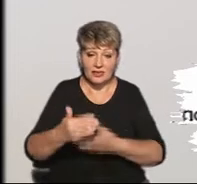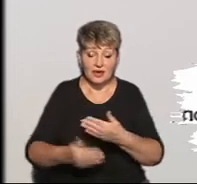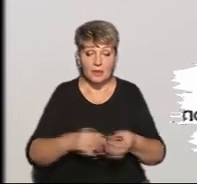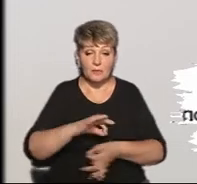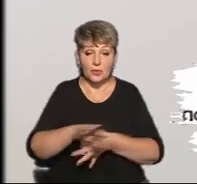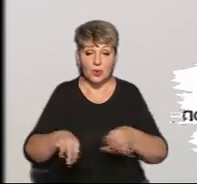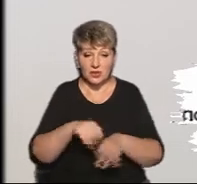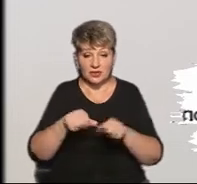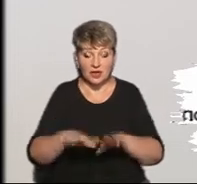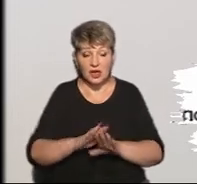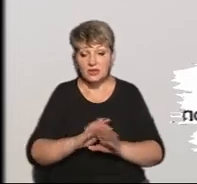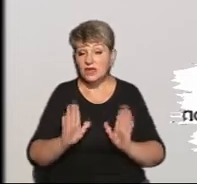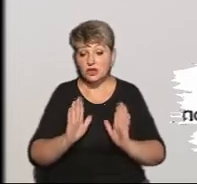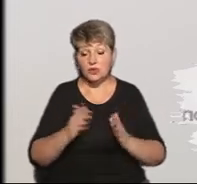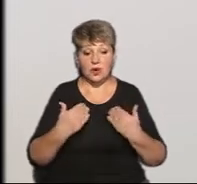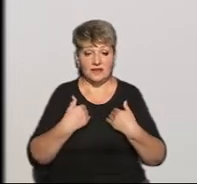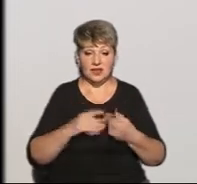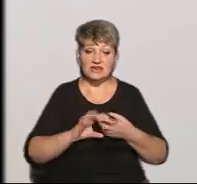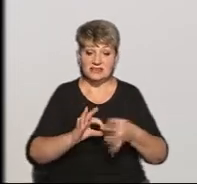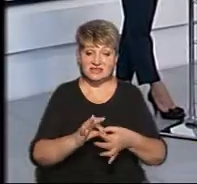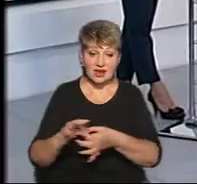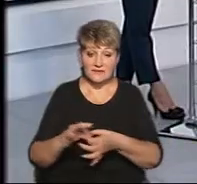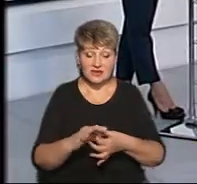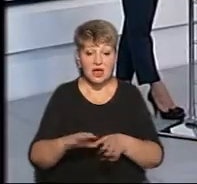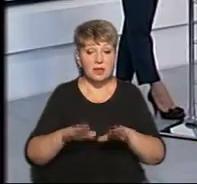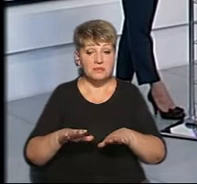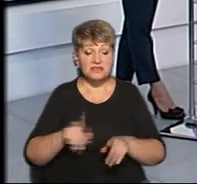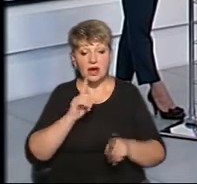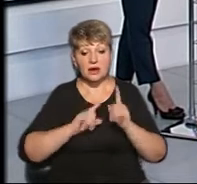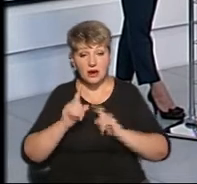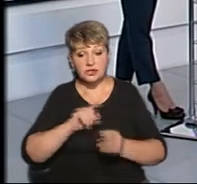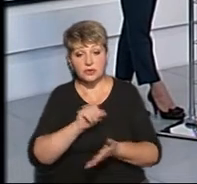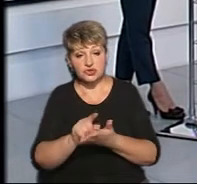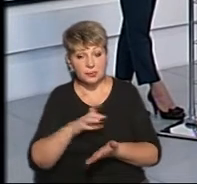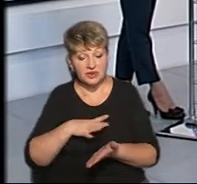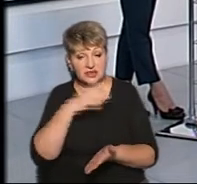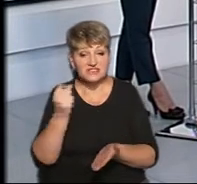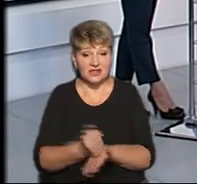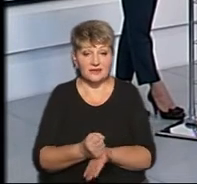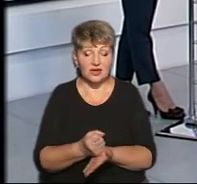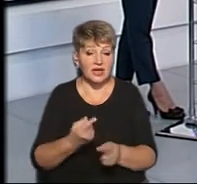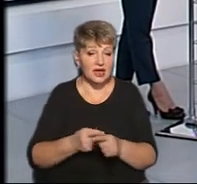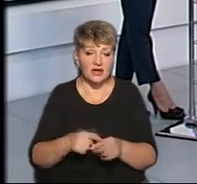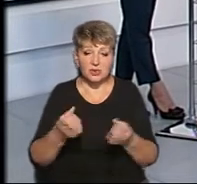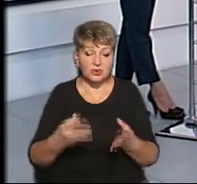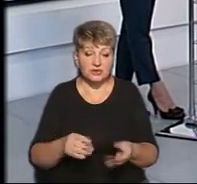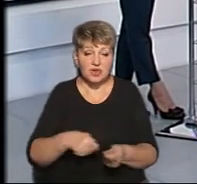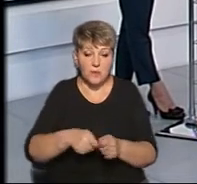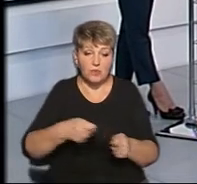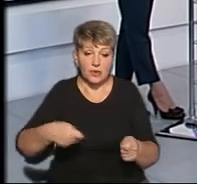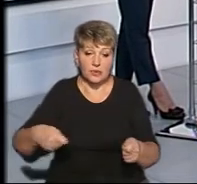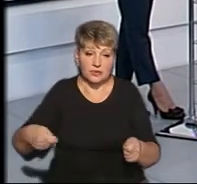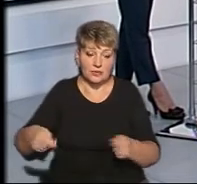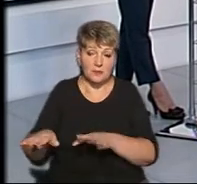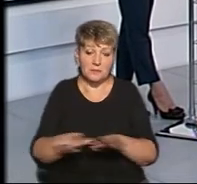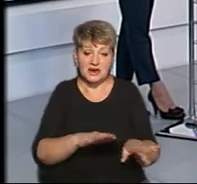не тільки від виконкому він залежав, ще й міська рада мала потім затвердити це. Тобто це, ну, бюрократична така процедура довга